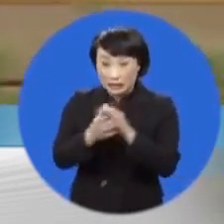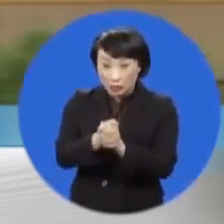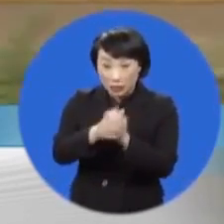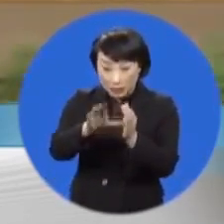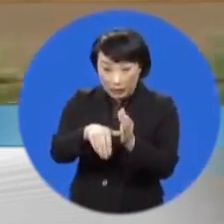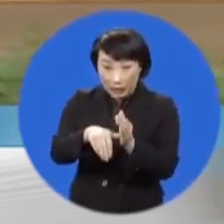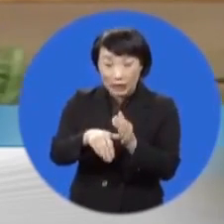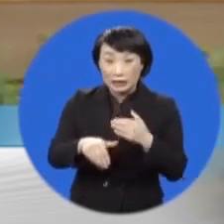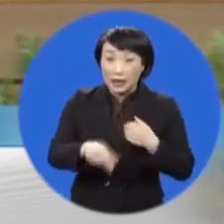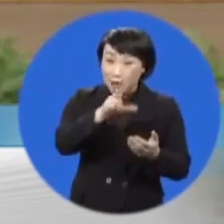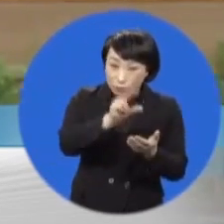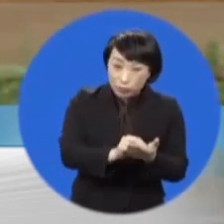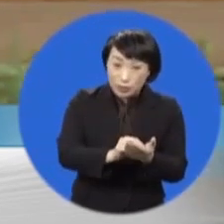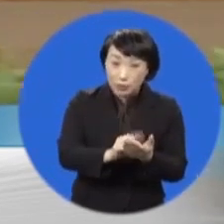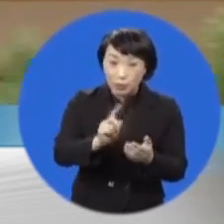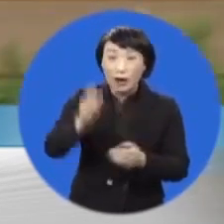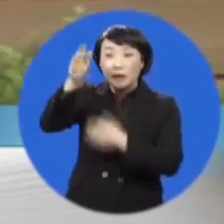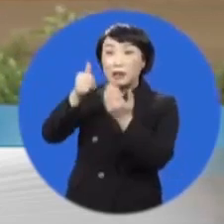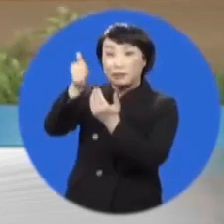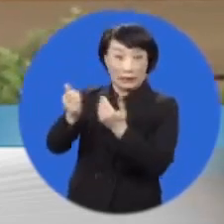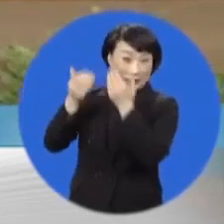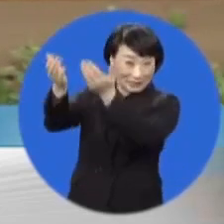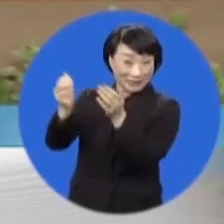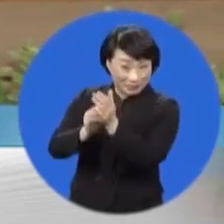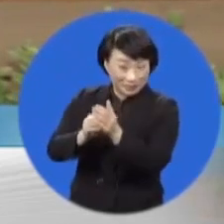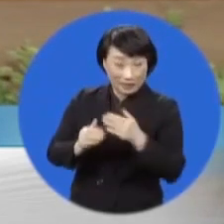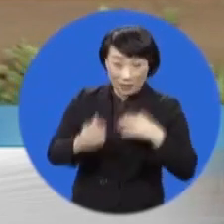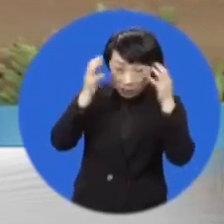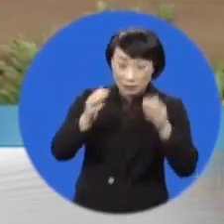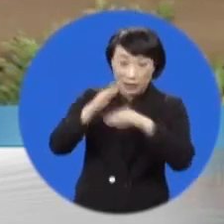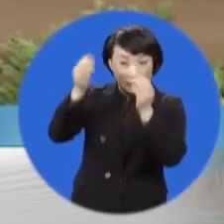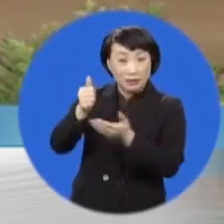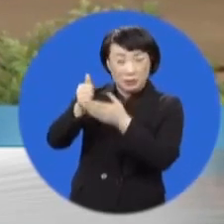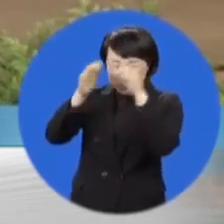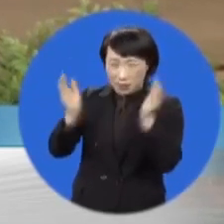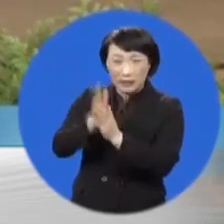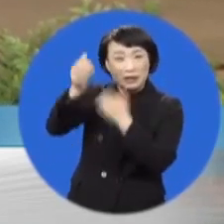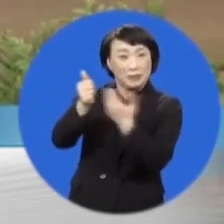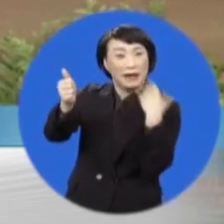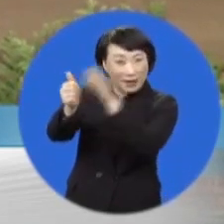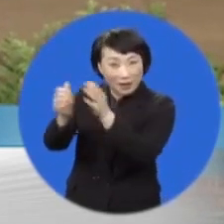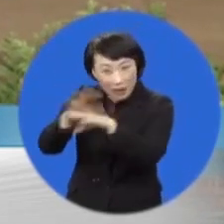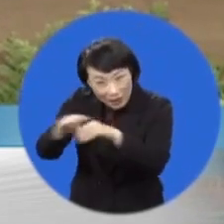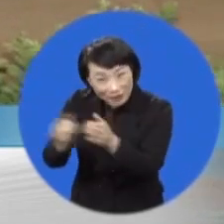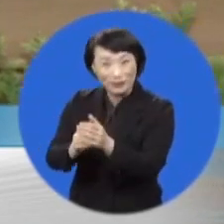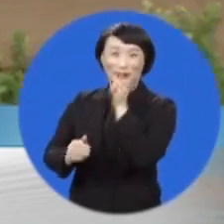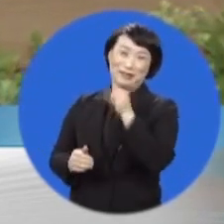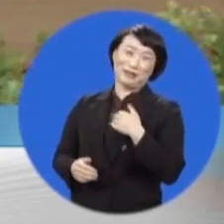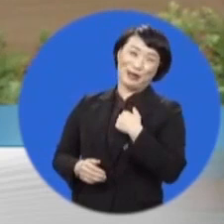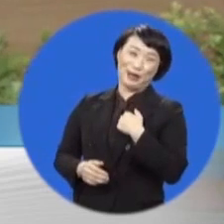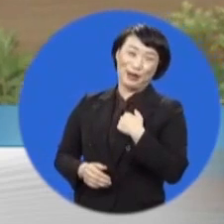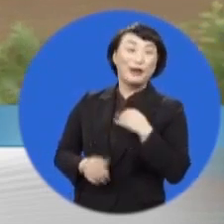때 내 몸 게는 하나님께 드리고 내 고통을 하나님이 끌어안고 꼭 해결해 준다